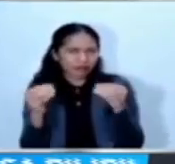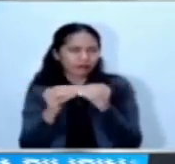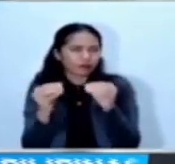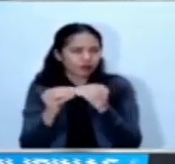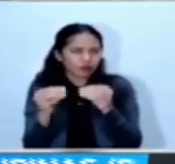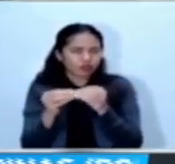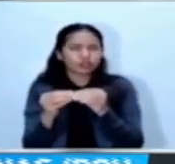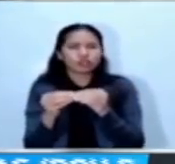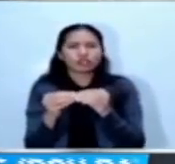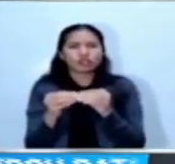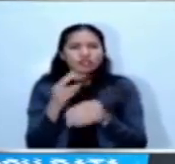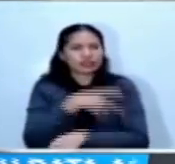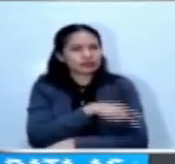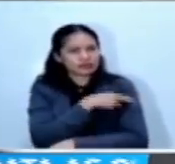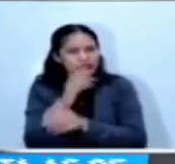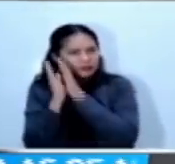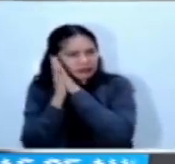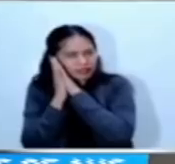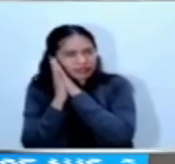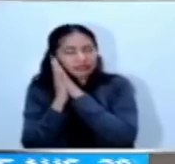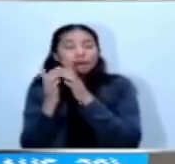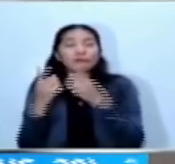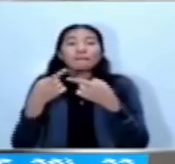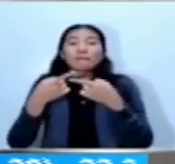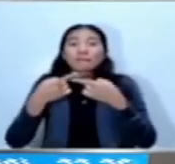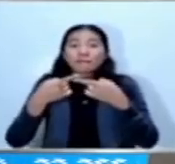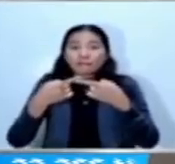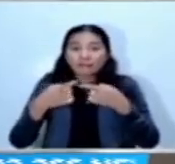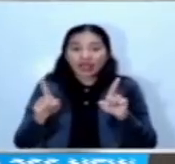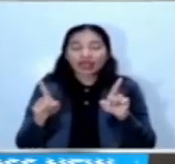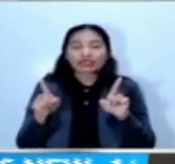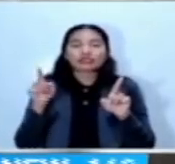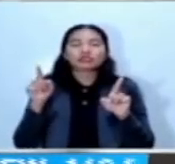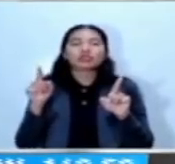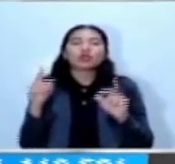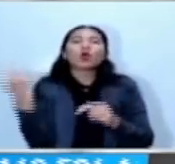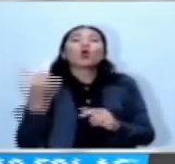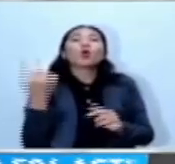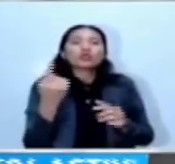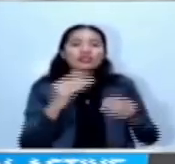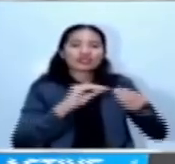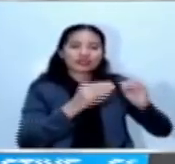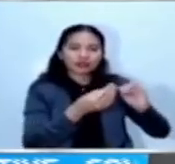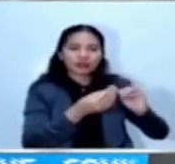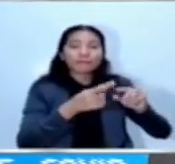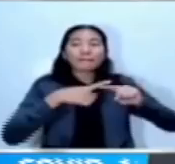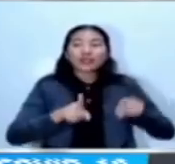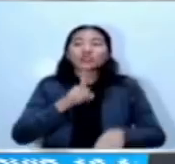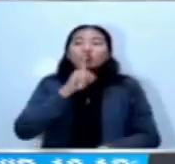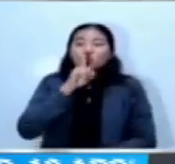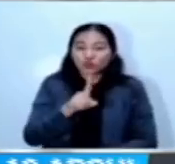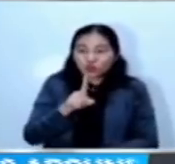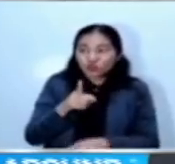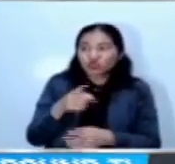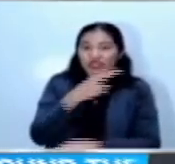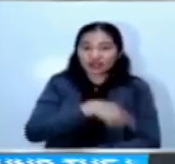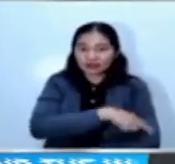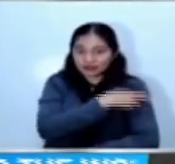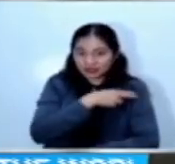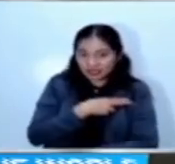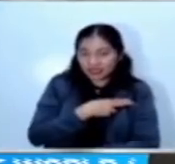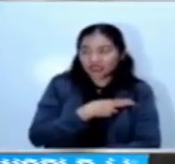bed availability. Pero sinasabi ko, on paper yan. Ang mga naririnig natin sa mga hospital, sa mga doctors na kasama